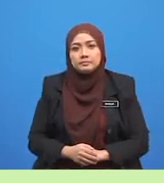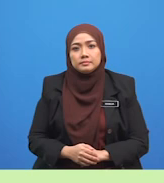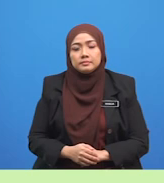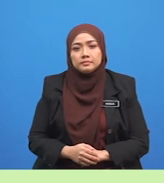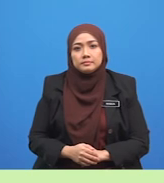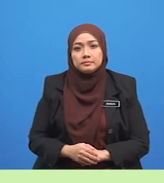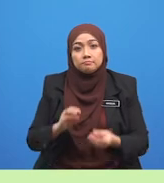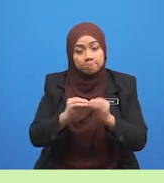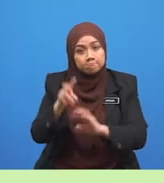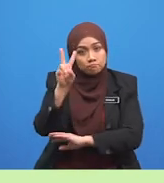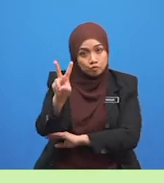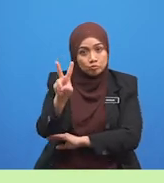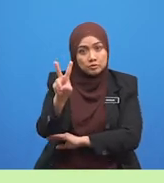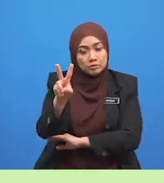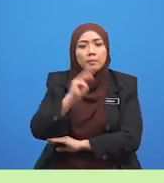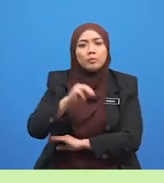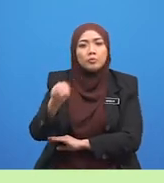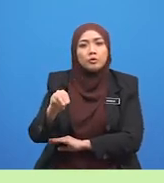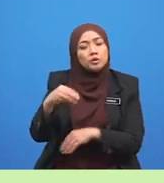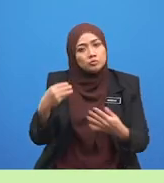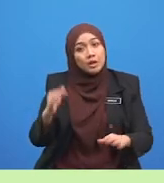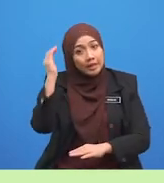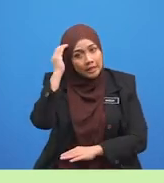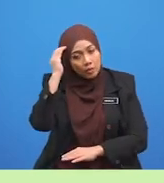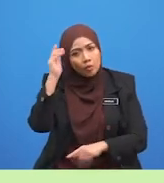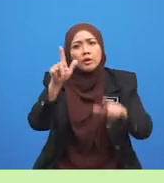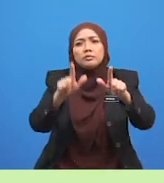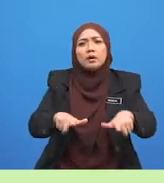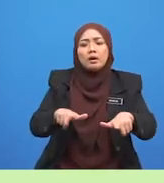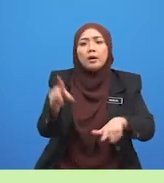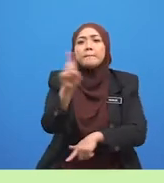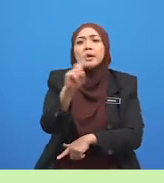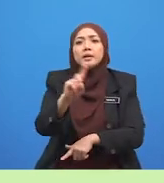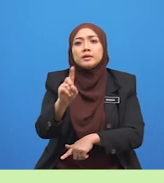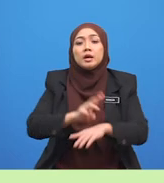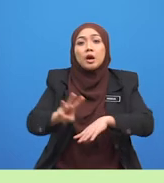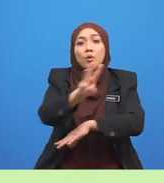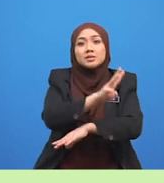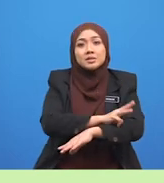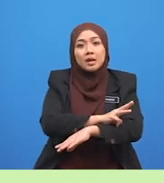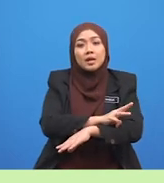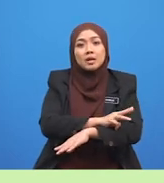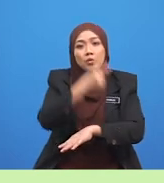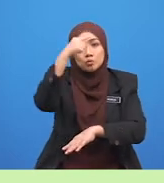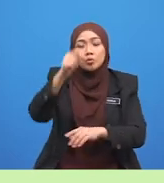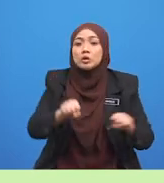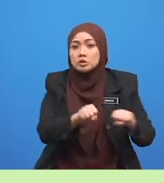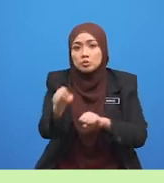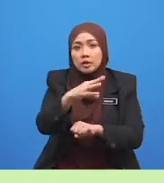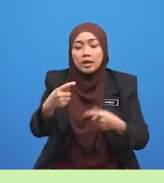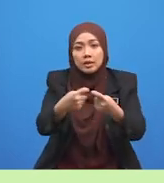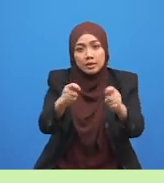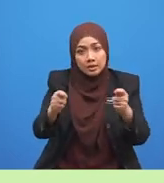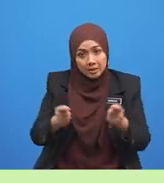Di samping itu, murid-murid telah mengetahui letakan dan lokasi yang betul bagi sungai dan tasik